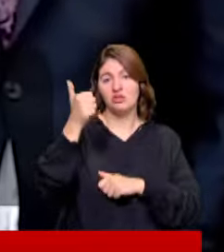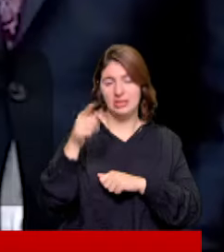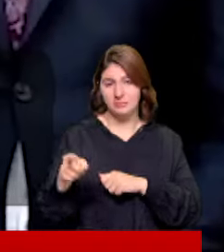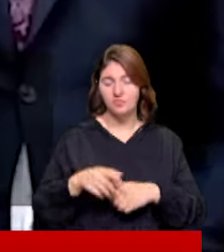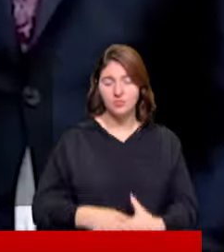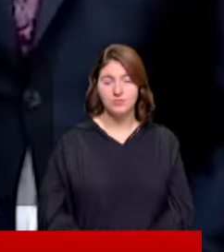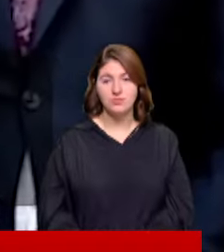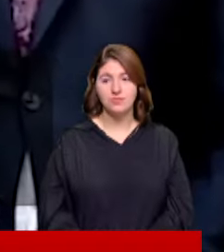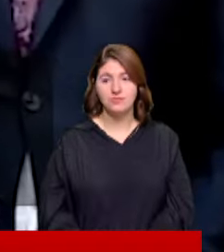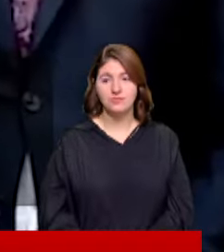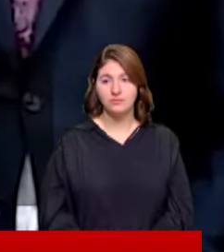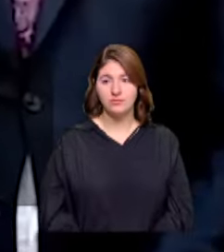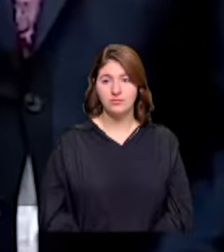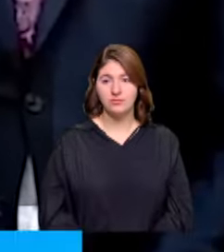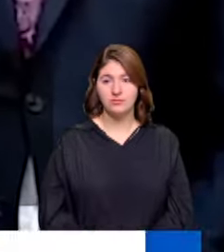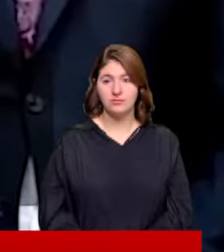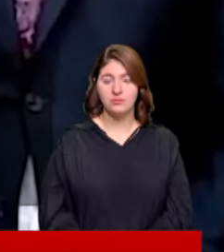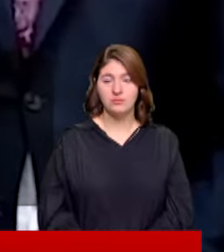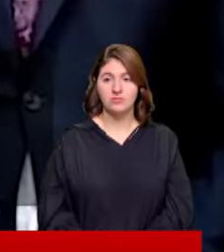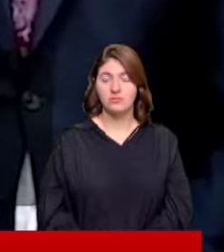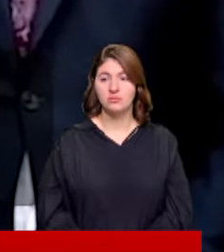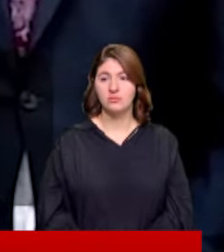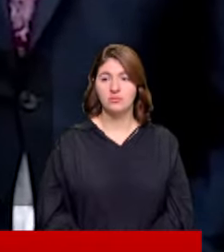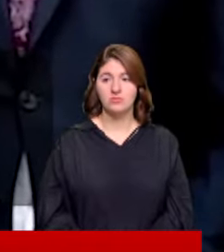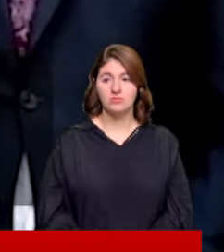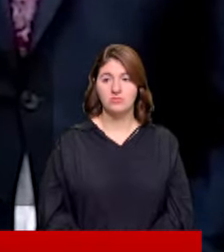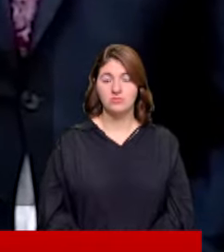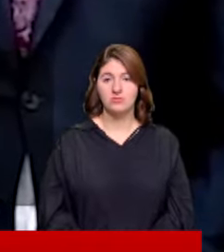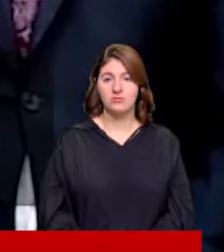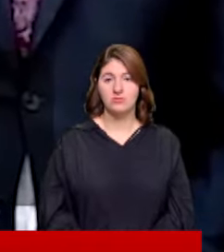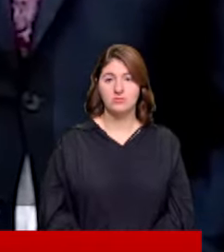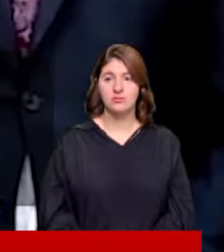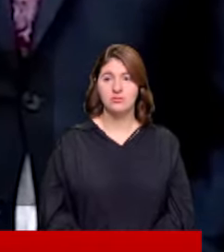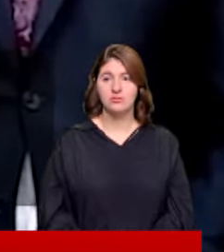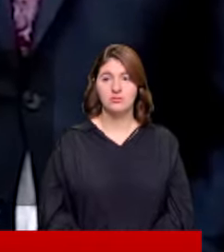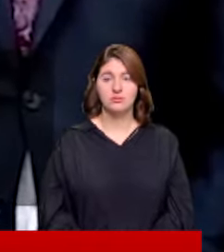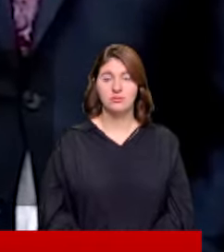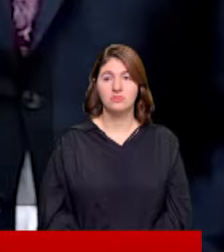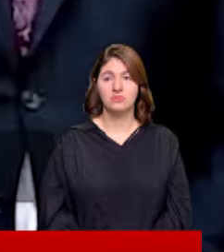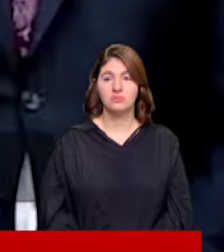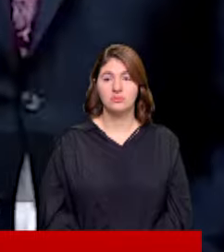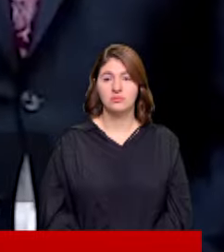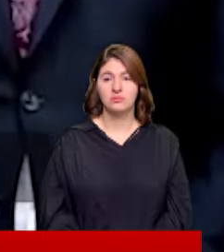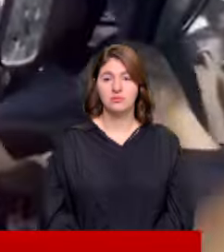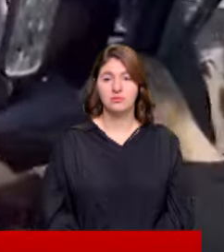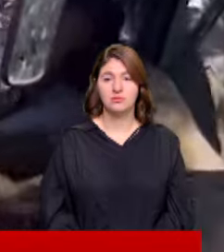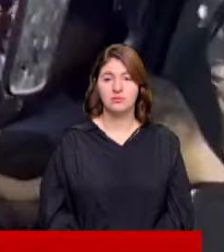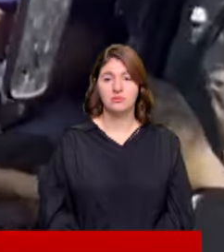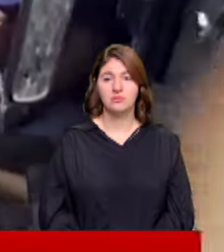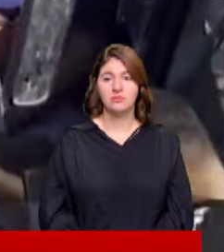buraya geliyorum diye köy yollarını kesmişler ve traktörlerin ana yola çıkmasına izin